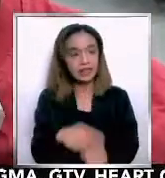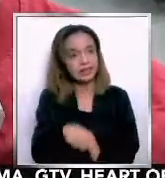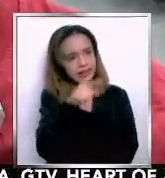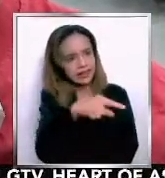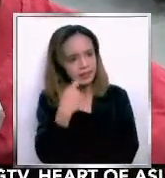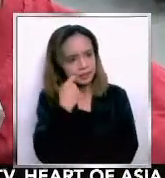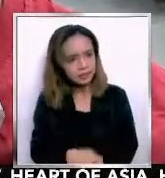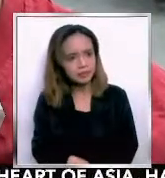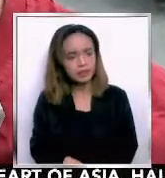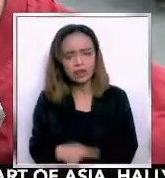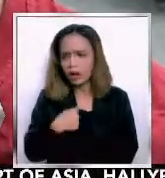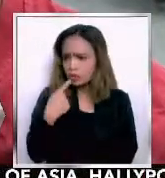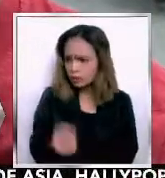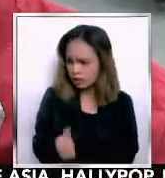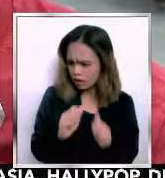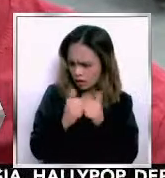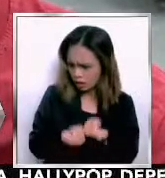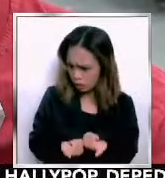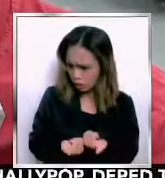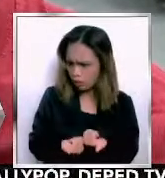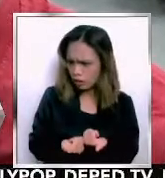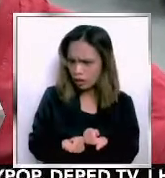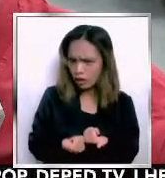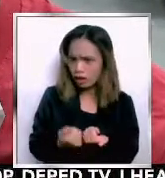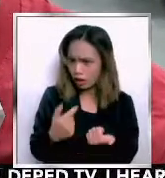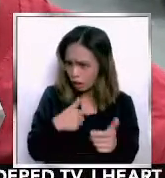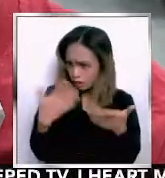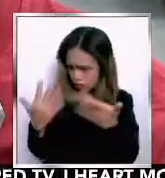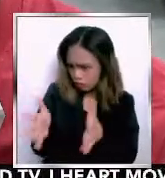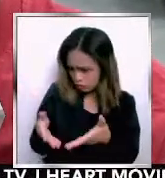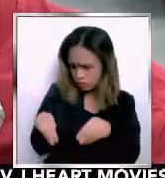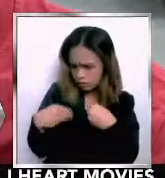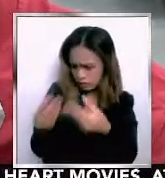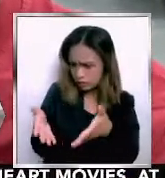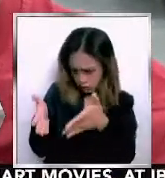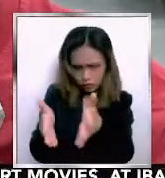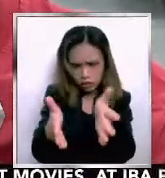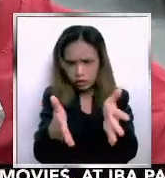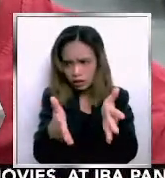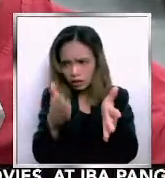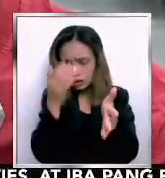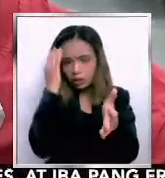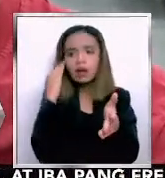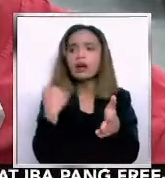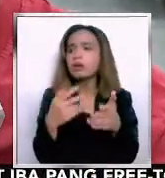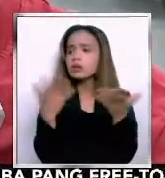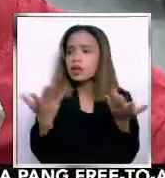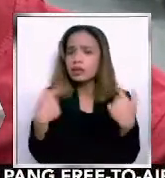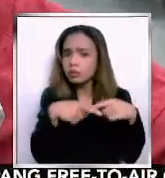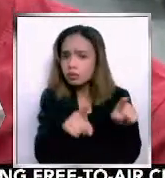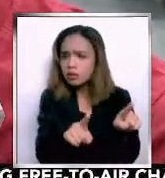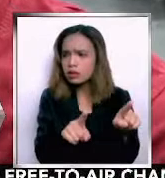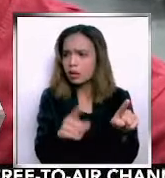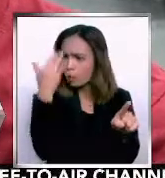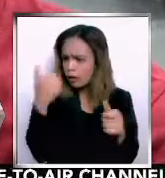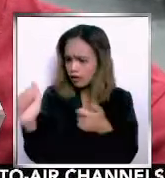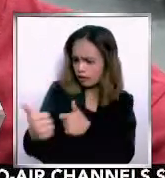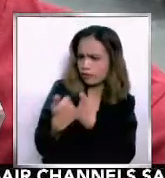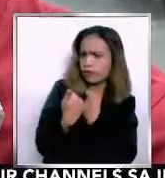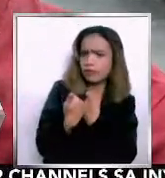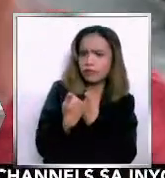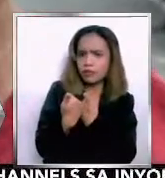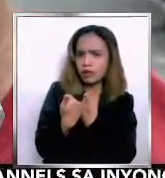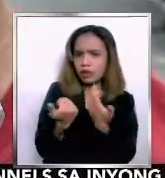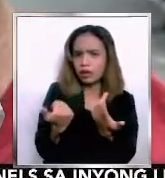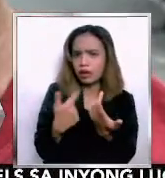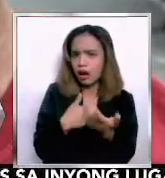Sabi ko, sir, paano kanina pa? Sabi ko, pinagbigyan ko naman po kayo kanina. Sabi ko, kung saan po ako mapunta, sinusundan niyo po ako. Huminto naman